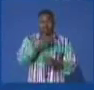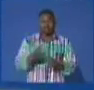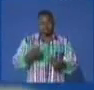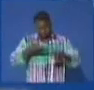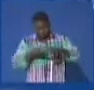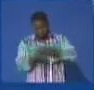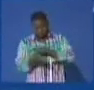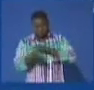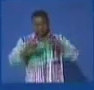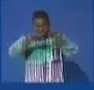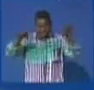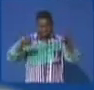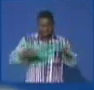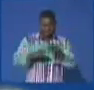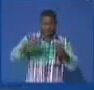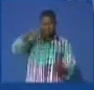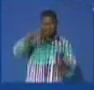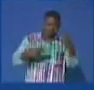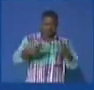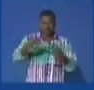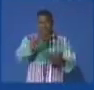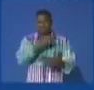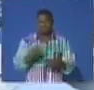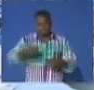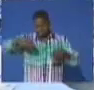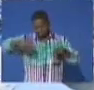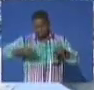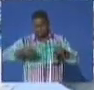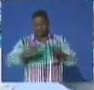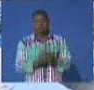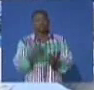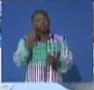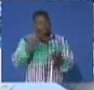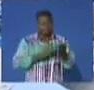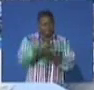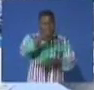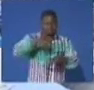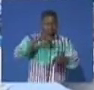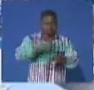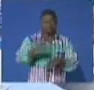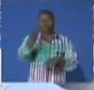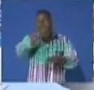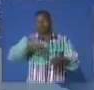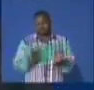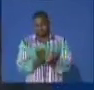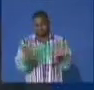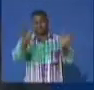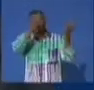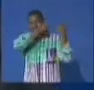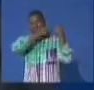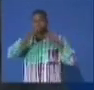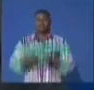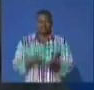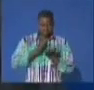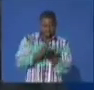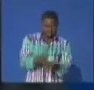fraudes d'immatriculation de véhicules et de mobilettes constatées par la Direction générale des transports terrestres et maritimes, ainsi